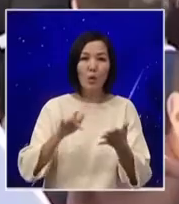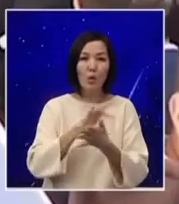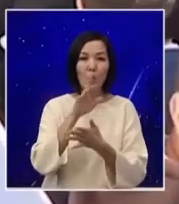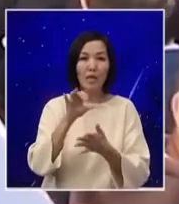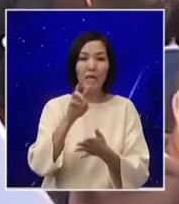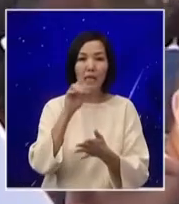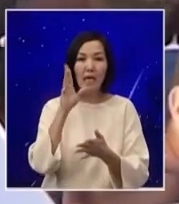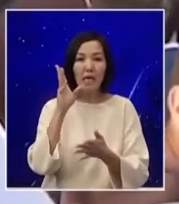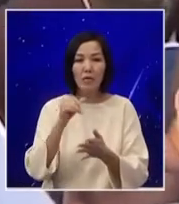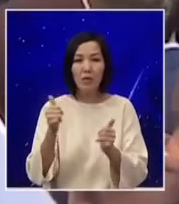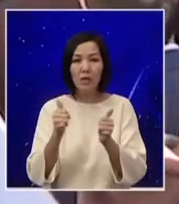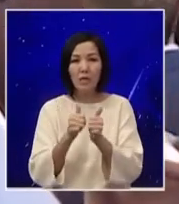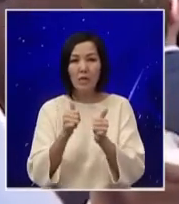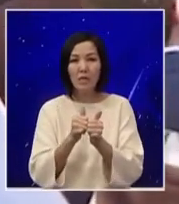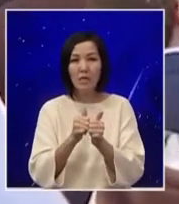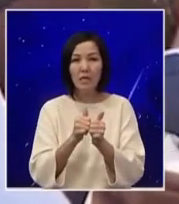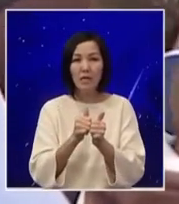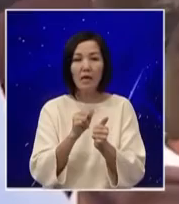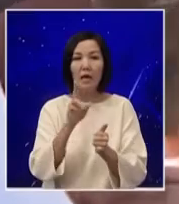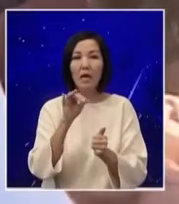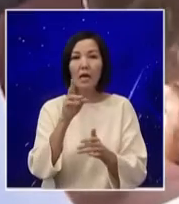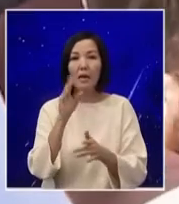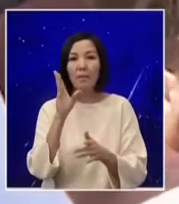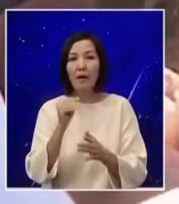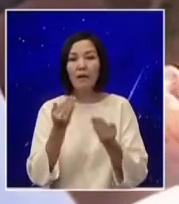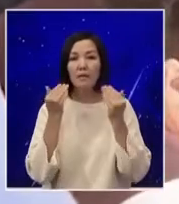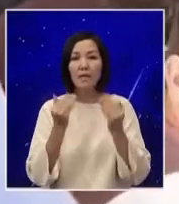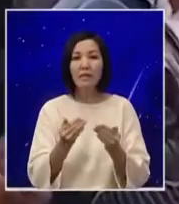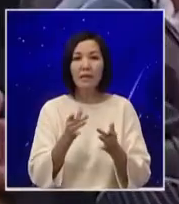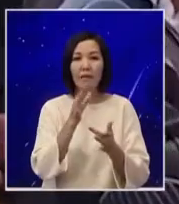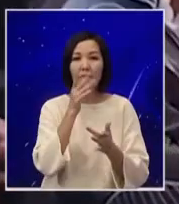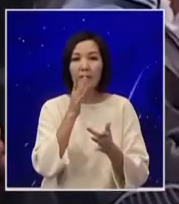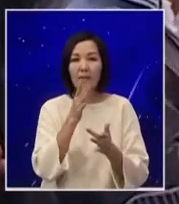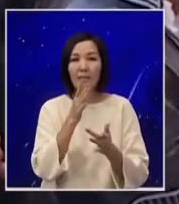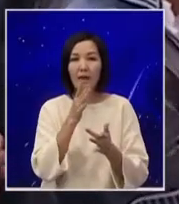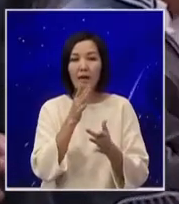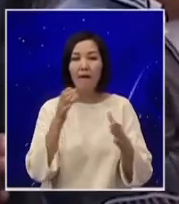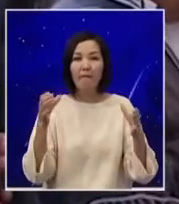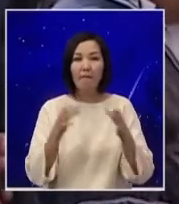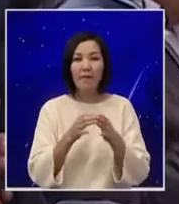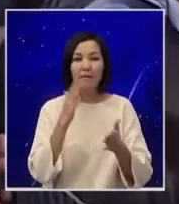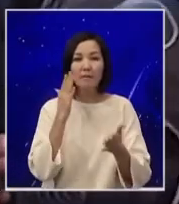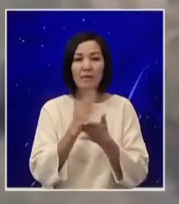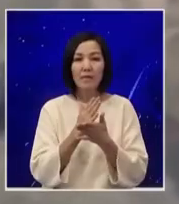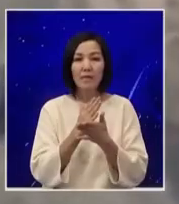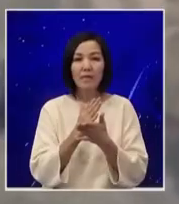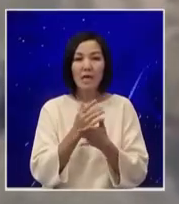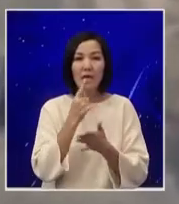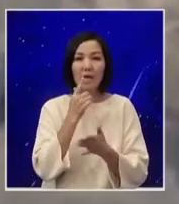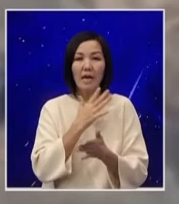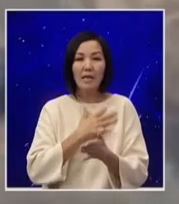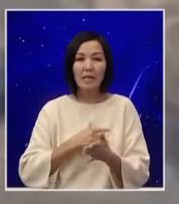расположенного недалеко от линии соприкосновения в карабахе по данным а барон оборонного ведомства есть